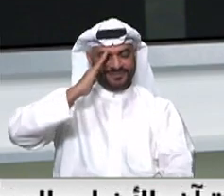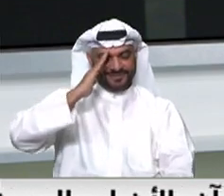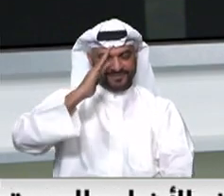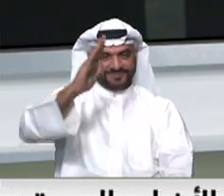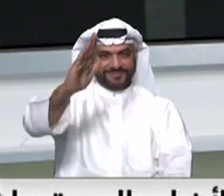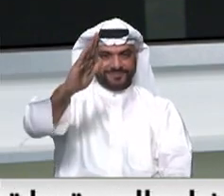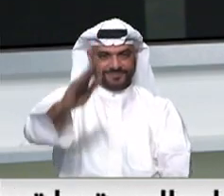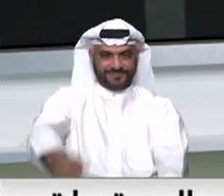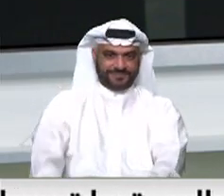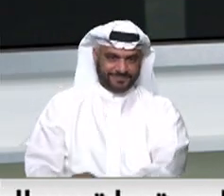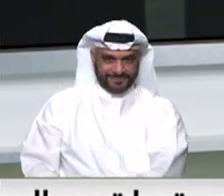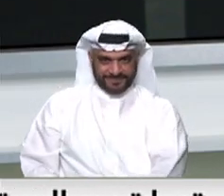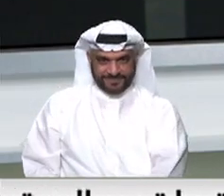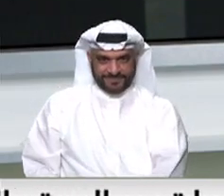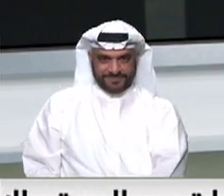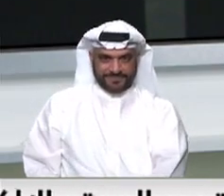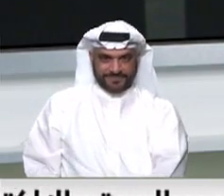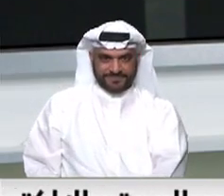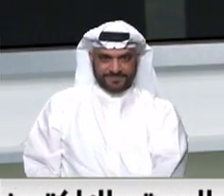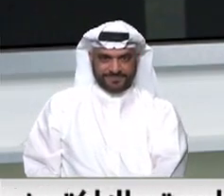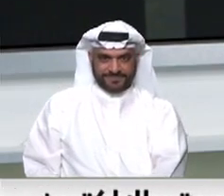المتابعه والان ننتقل الى الزملاء في الاستوديو